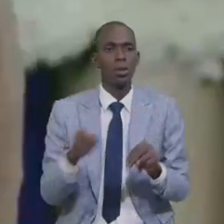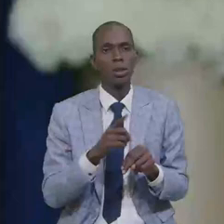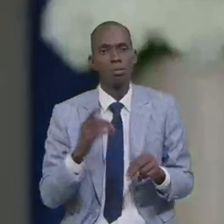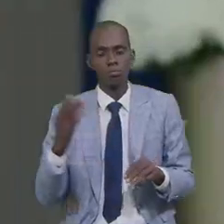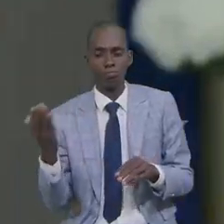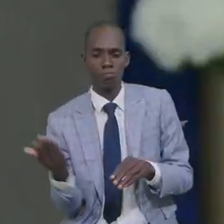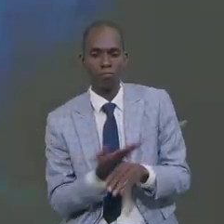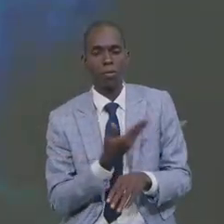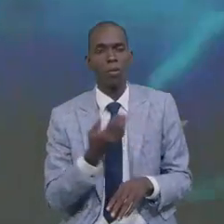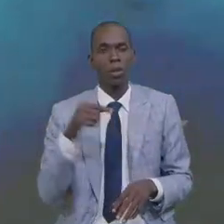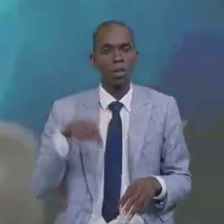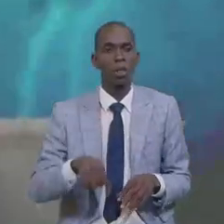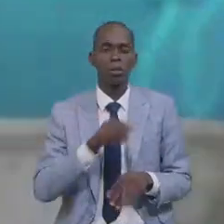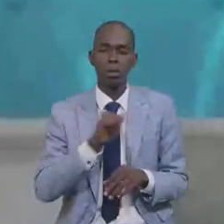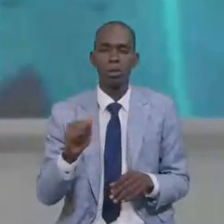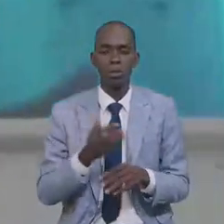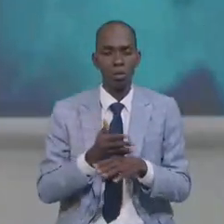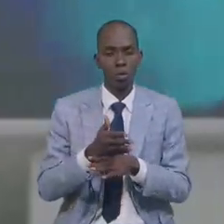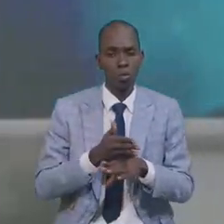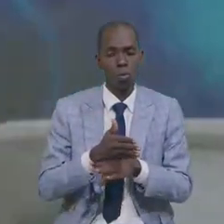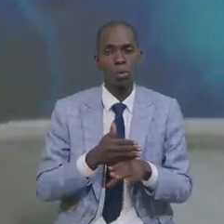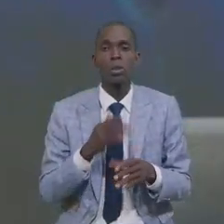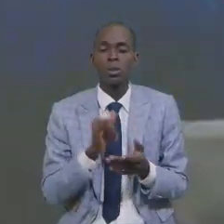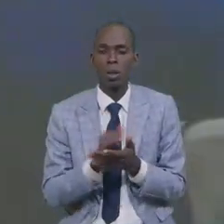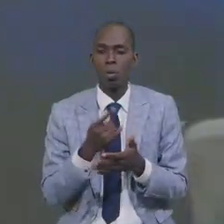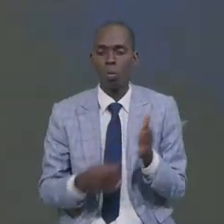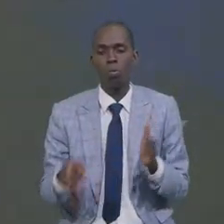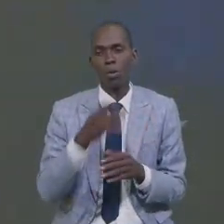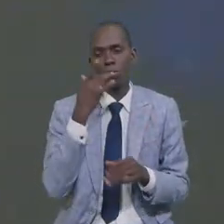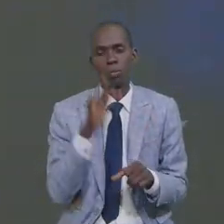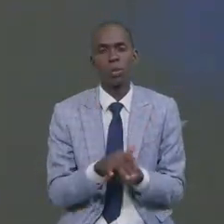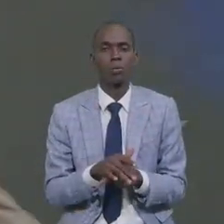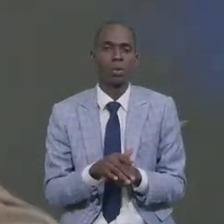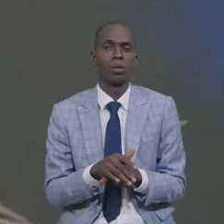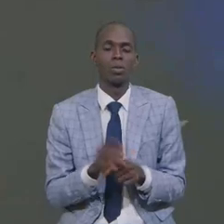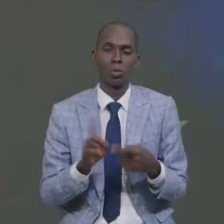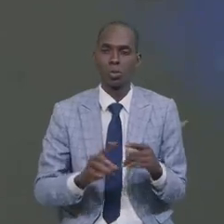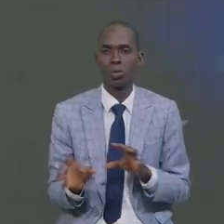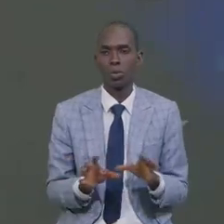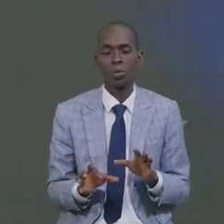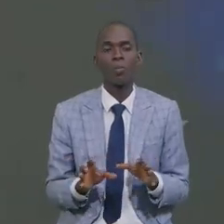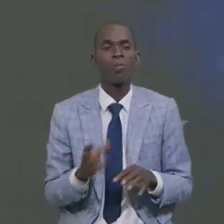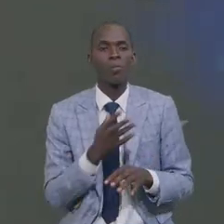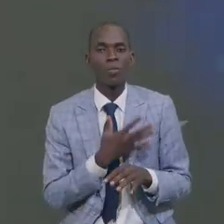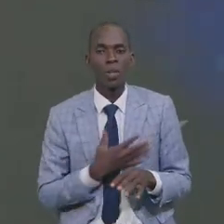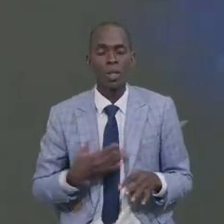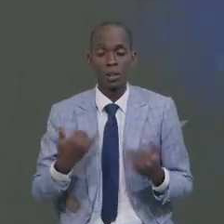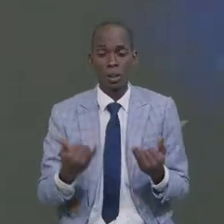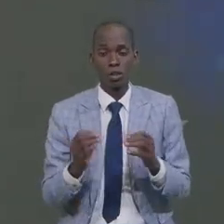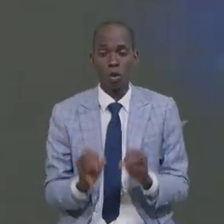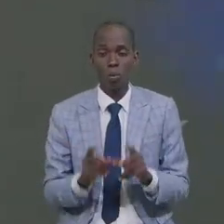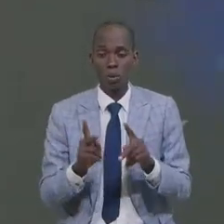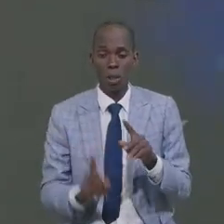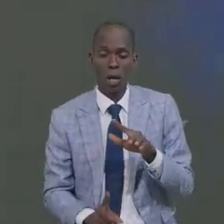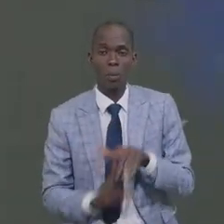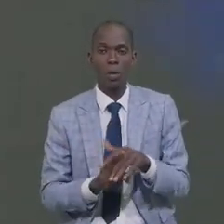ils coupèrent du bois. C'est ce qu'il avait promis faire. Tu as la passion pour quelque chose. Et il veut faire quelque